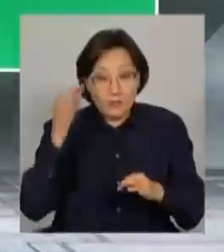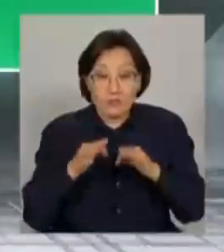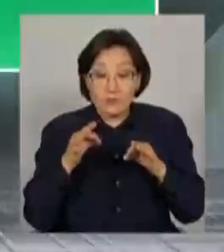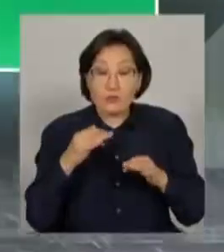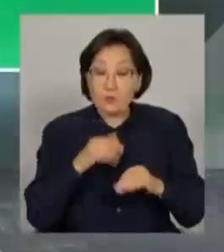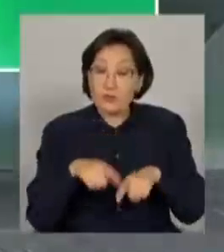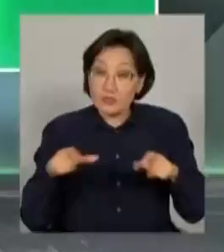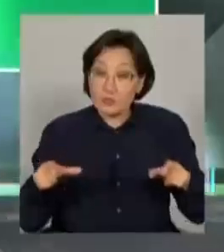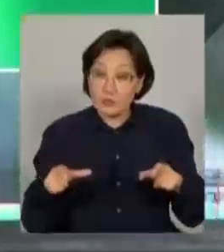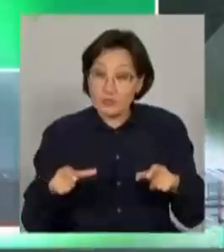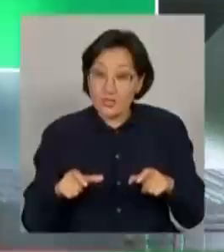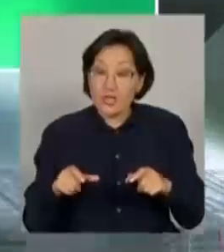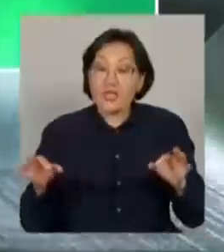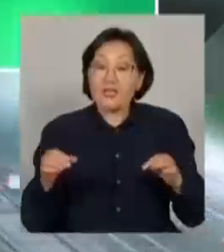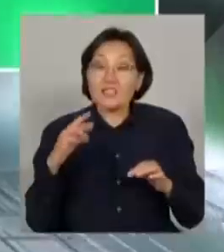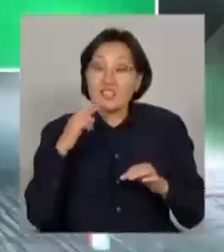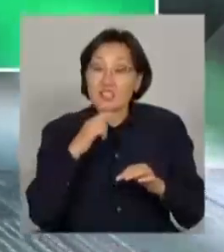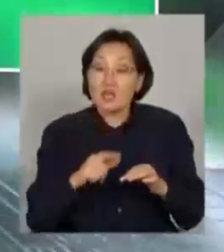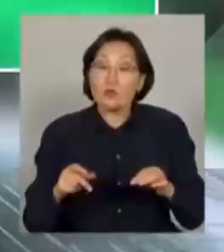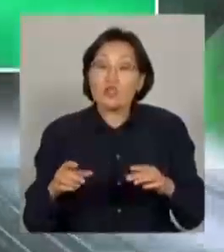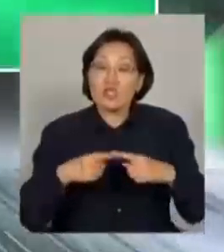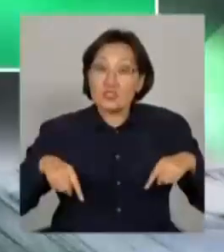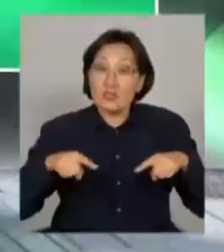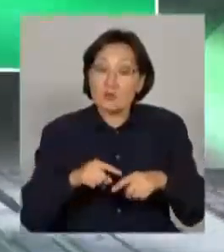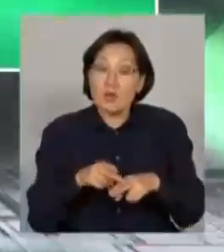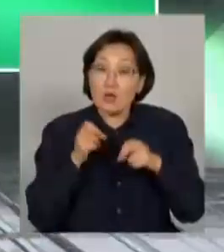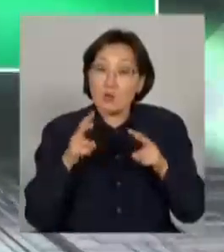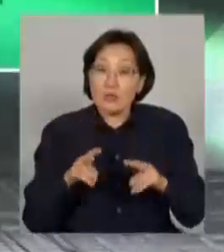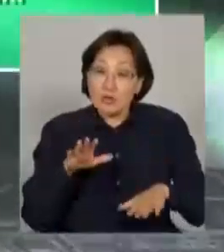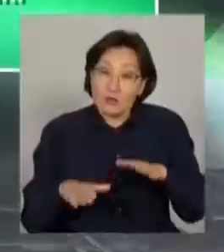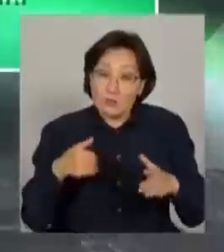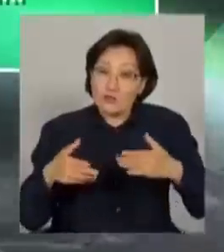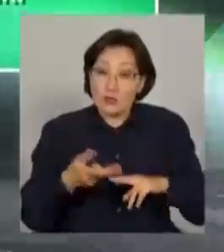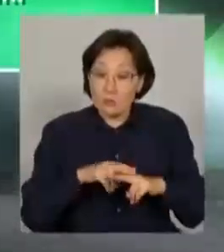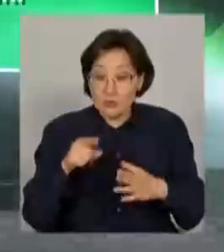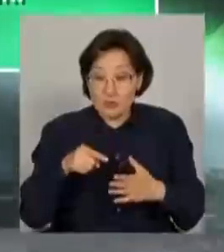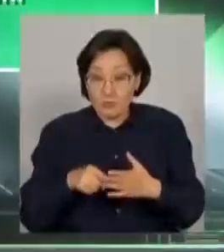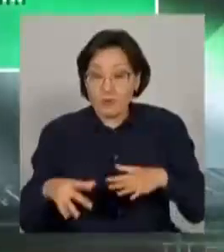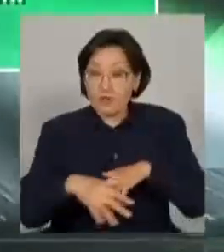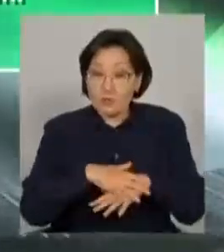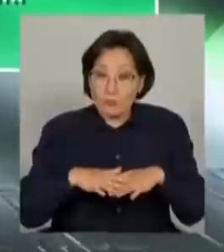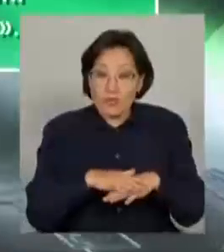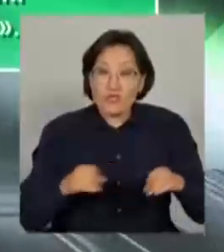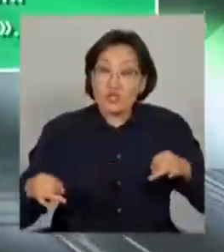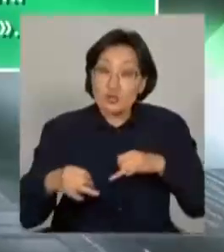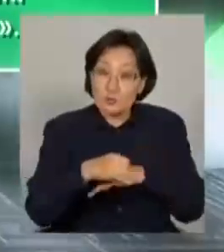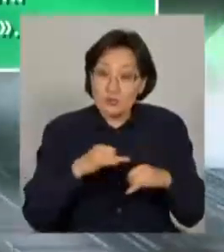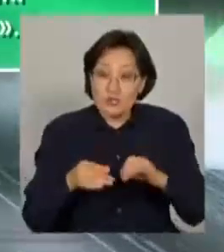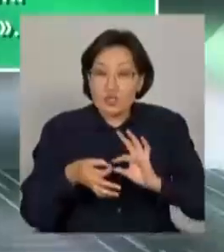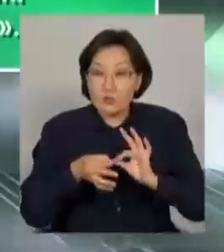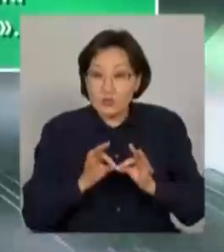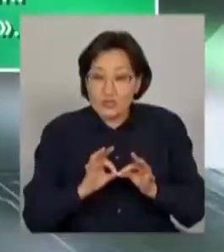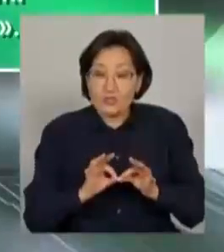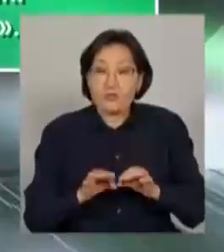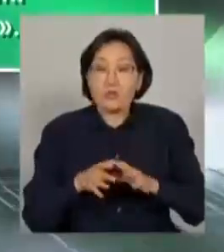азаматпен бірқатар сарапшылар ядролық станцияның қауіпсіздігіне күмәнмен қарайды. Сондықтан бұл мәселе бойынша қоғамдық тыңдауларды